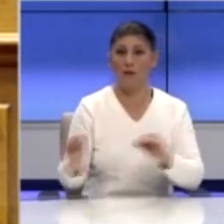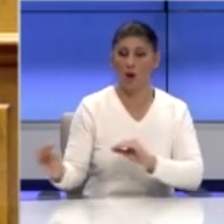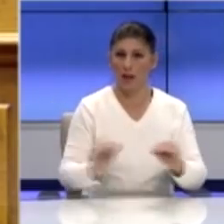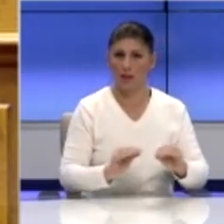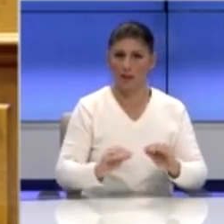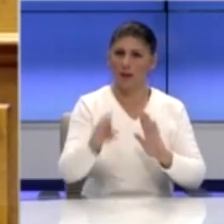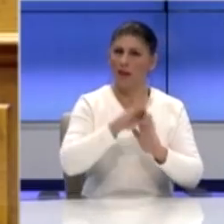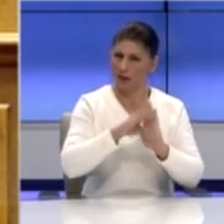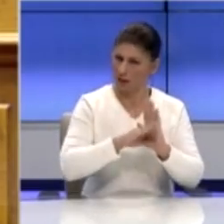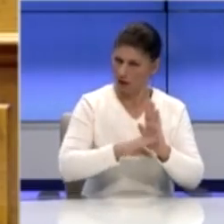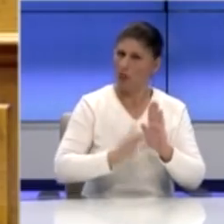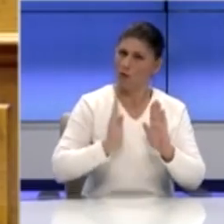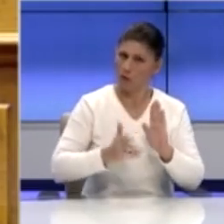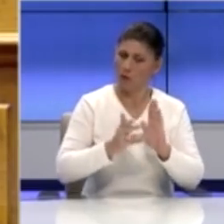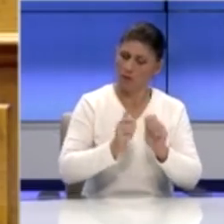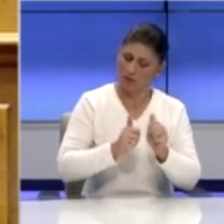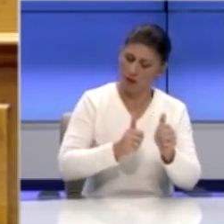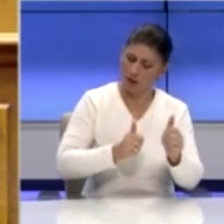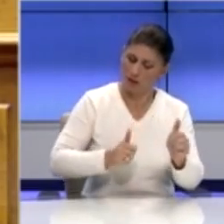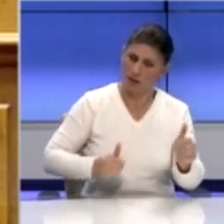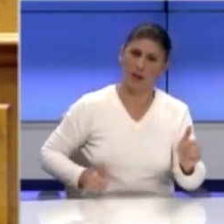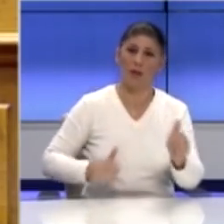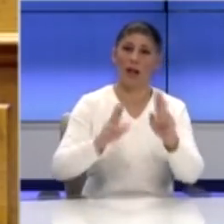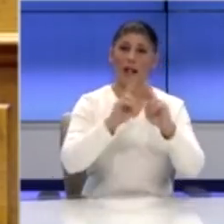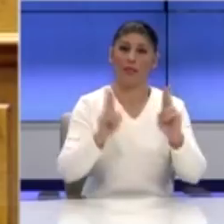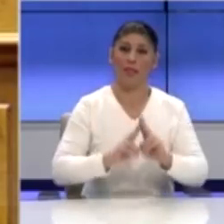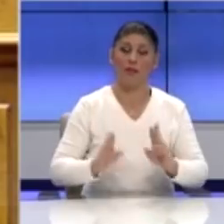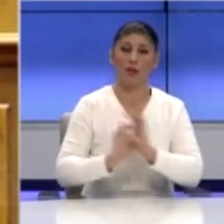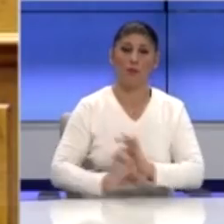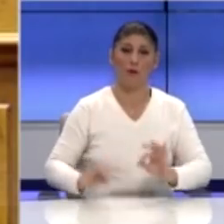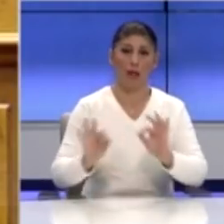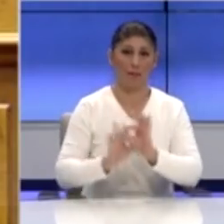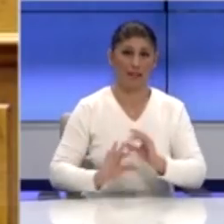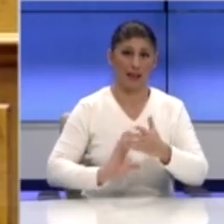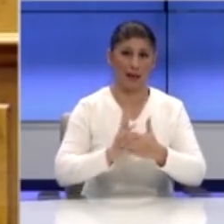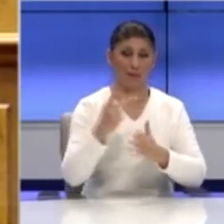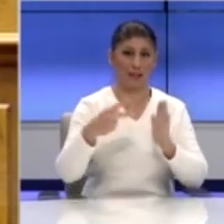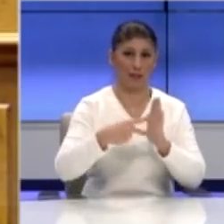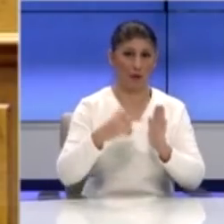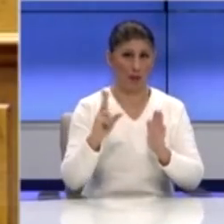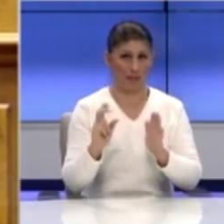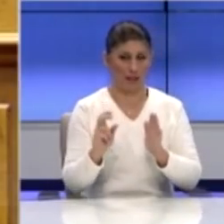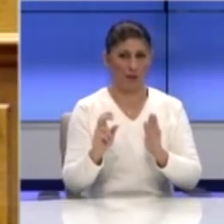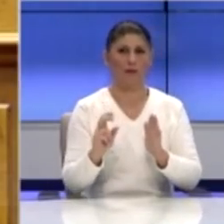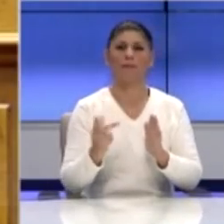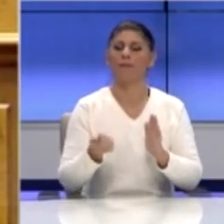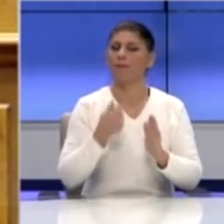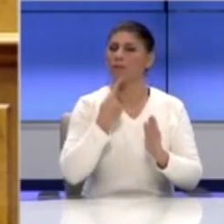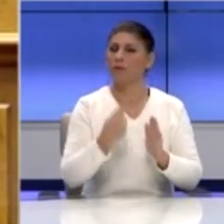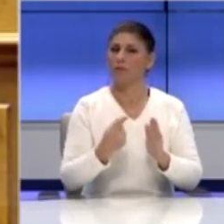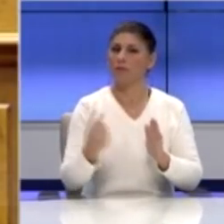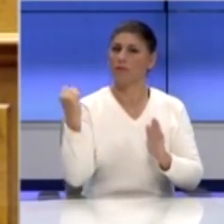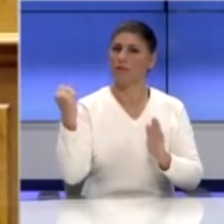ο κατάλογος θα μπορούσε να συνεχιστεί. Οι διεθνείς προβλέψεις ανάπτυξης για το 2020 έκαναν λόγο